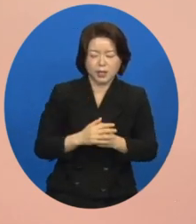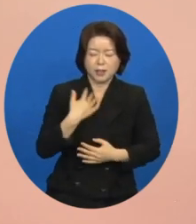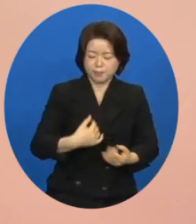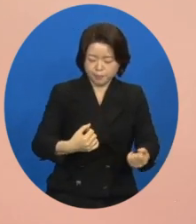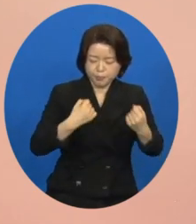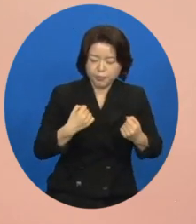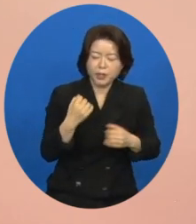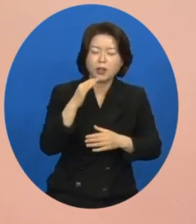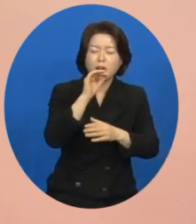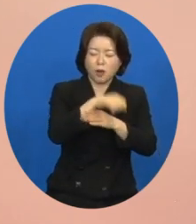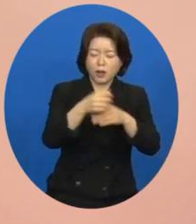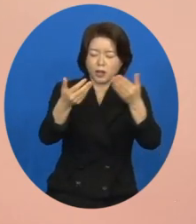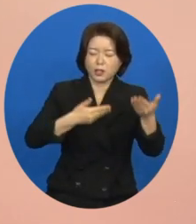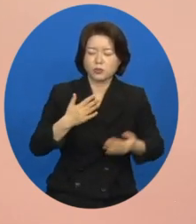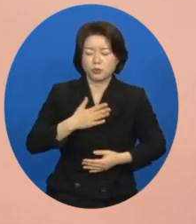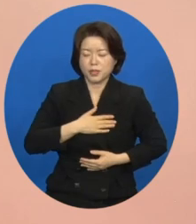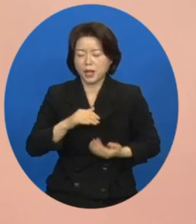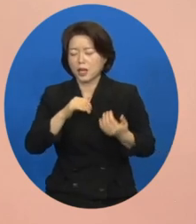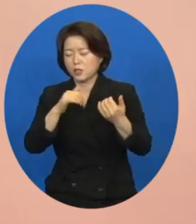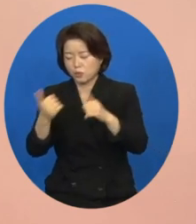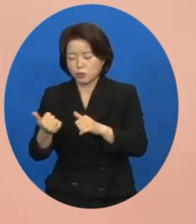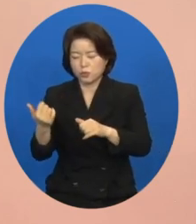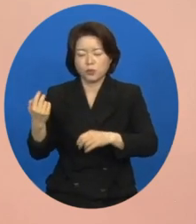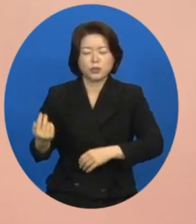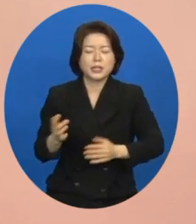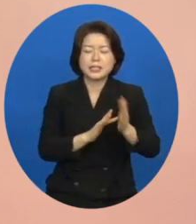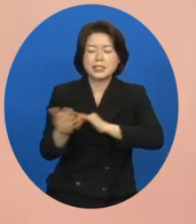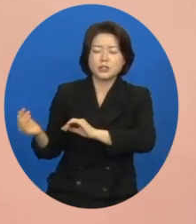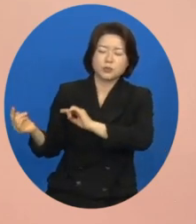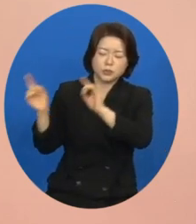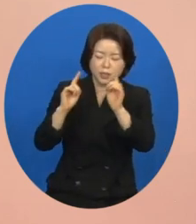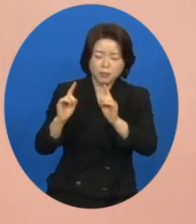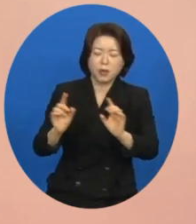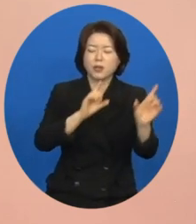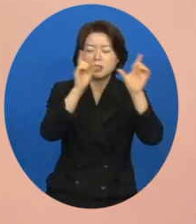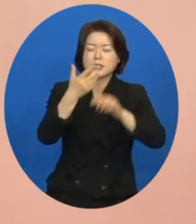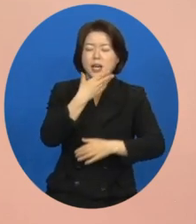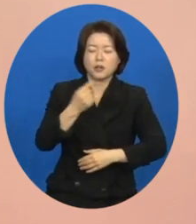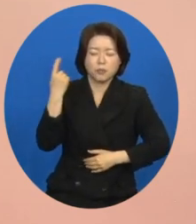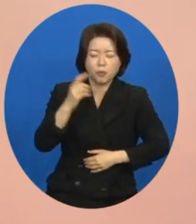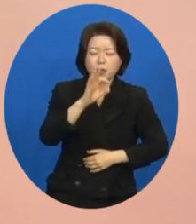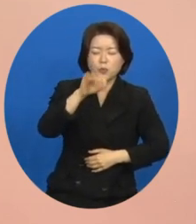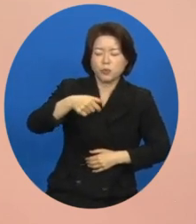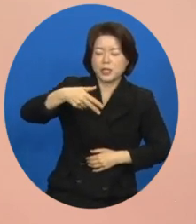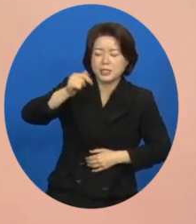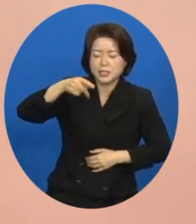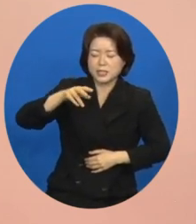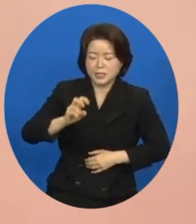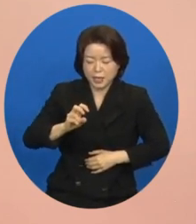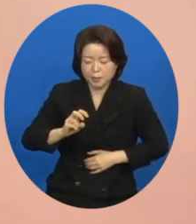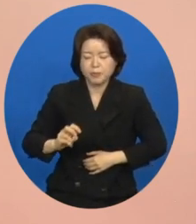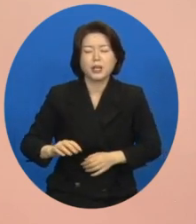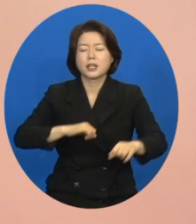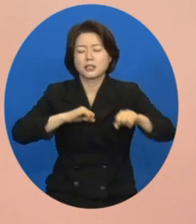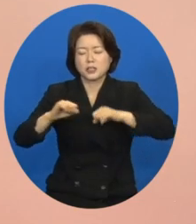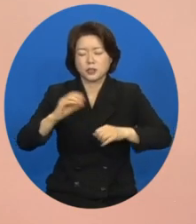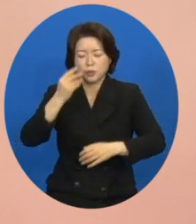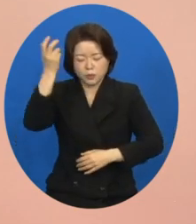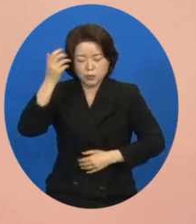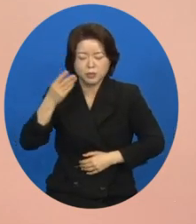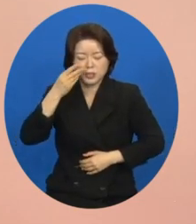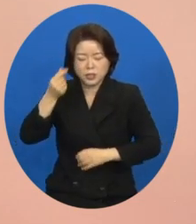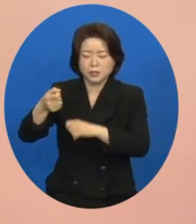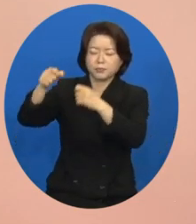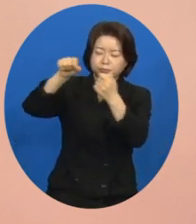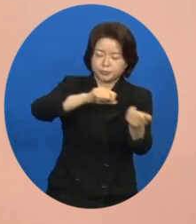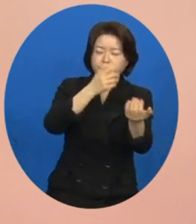허락하시고 나는 죽고 예수 생명으로 사는 복음 위지엠 사역에도 성령의 기름으로